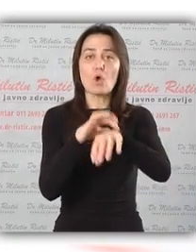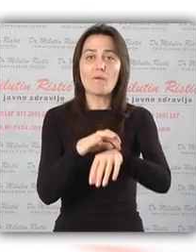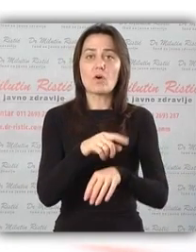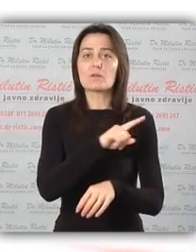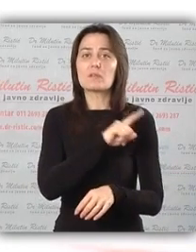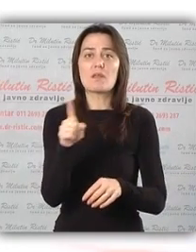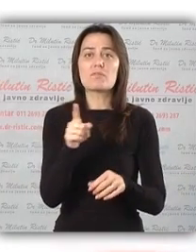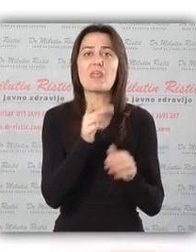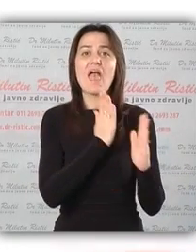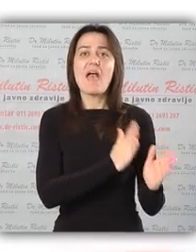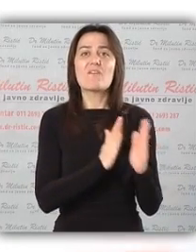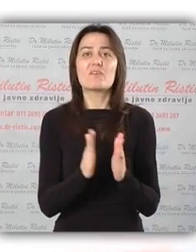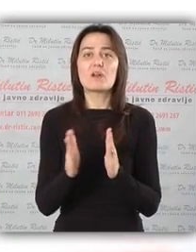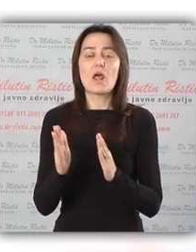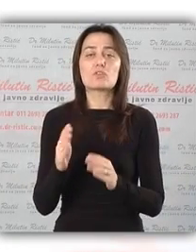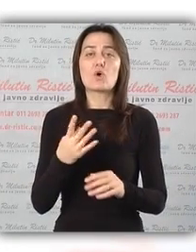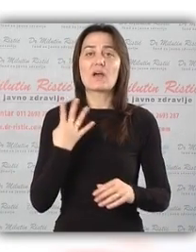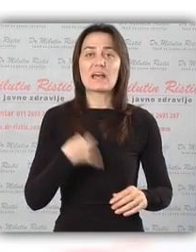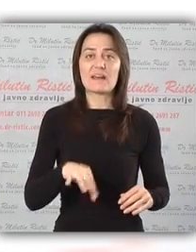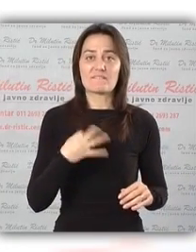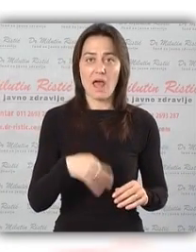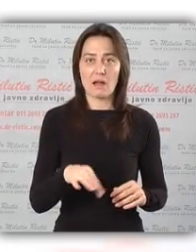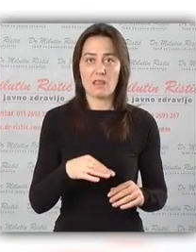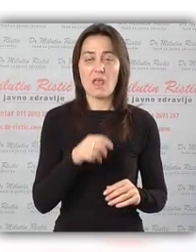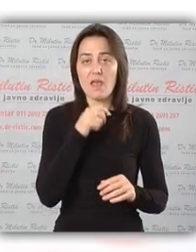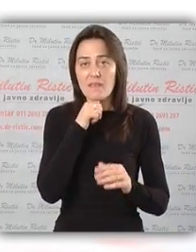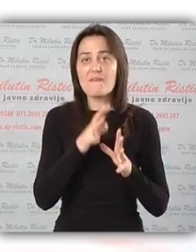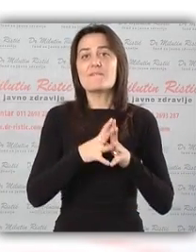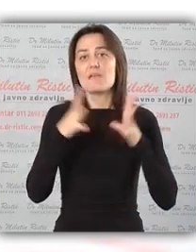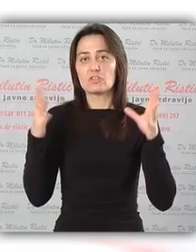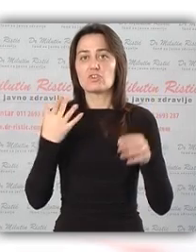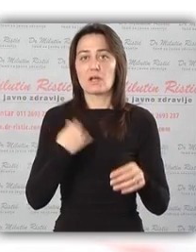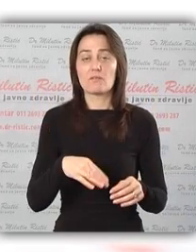ili dovodi do nekog neurednog oskudnog krvarenja.